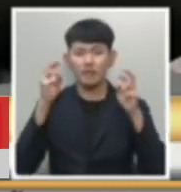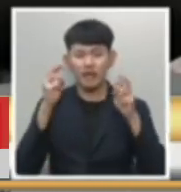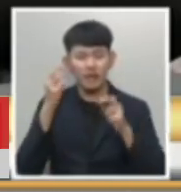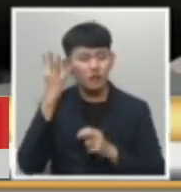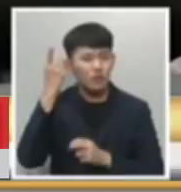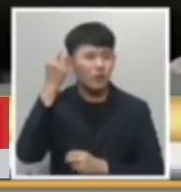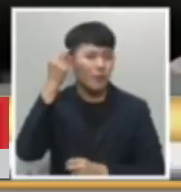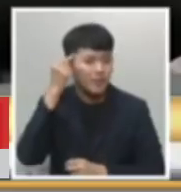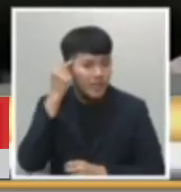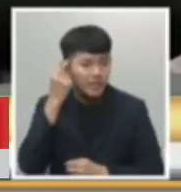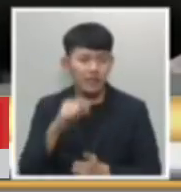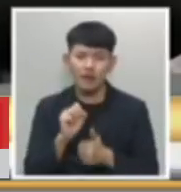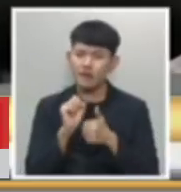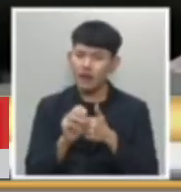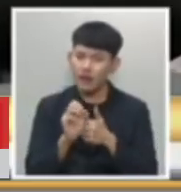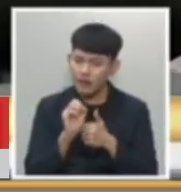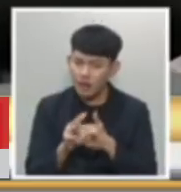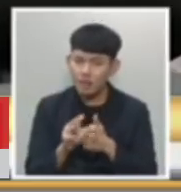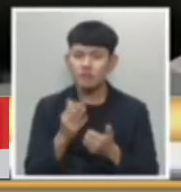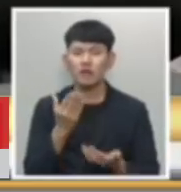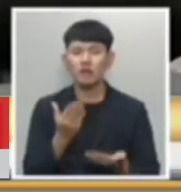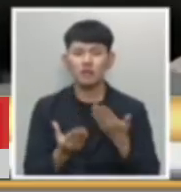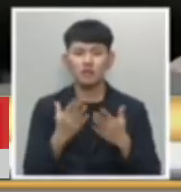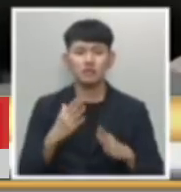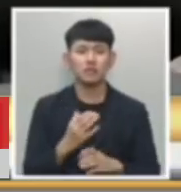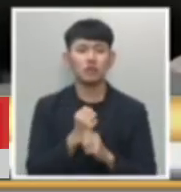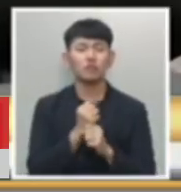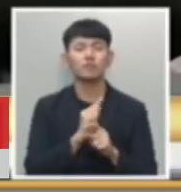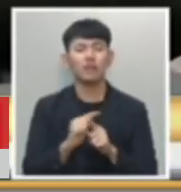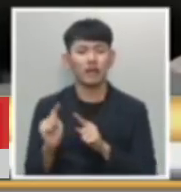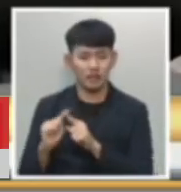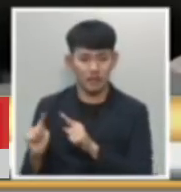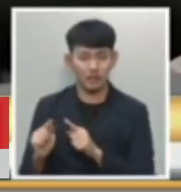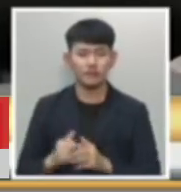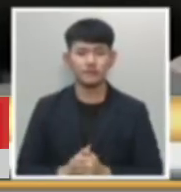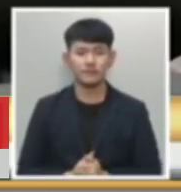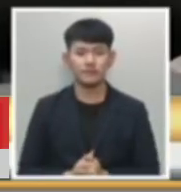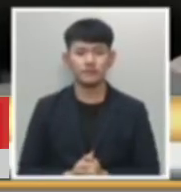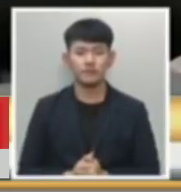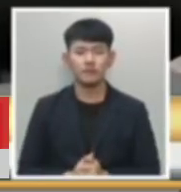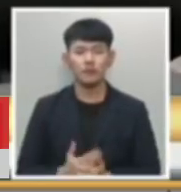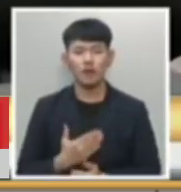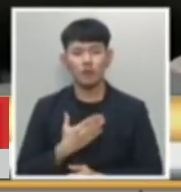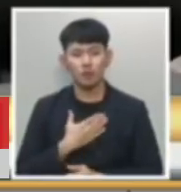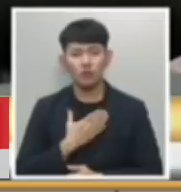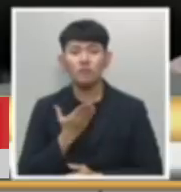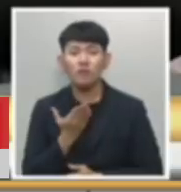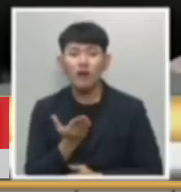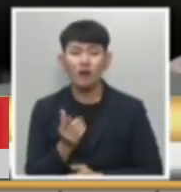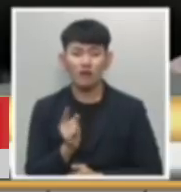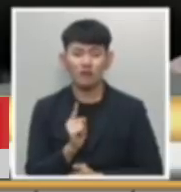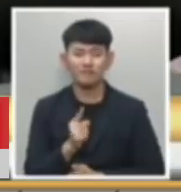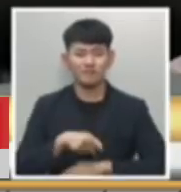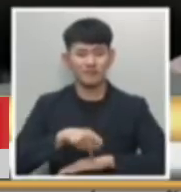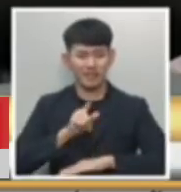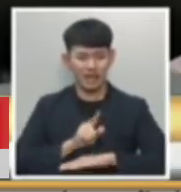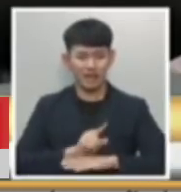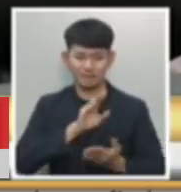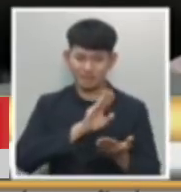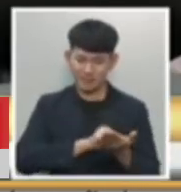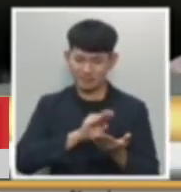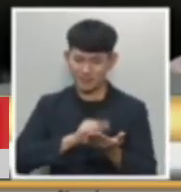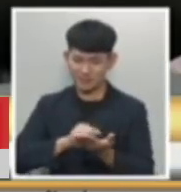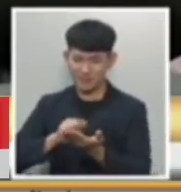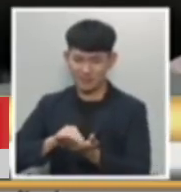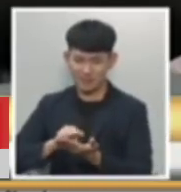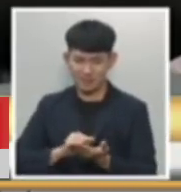เห็นข้อเสนอแนะและก็ข้อสรุปต่างๆกระผมเลยขออนุญาตท่านประธานที่จะนำความเห็นเหล่านั้น